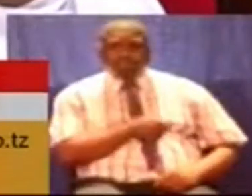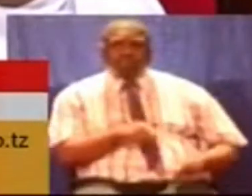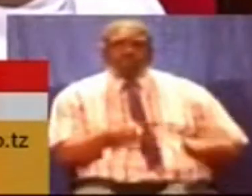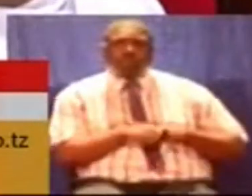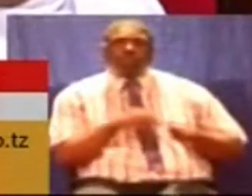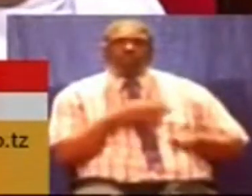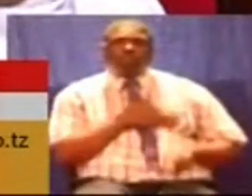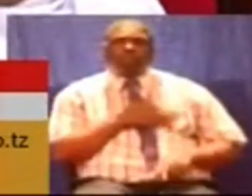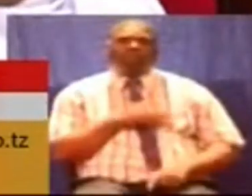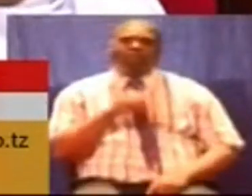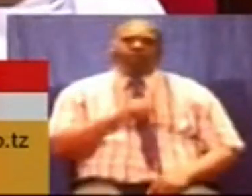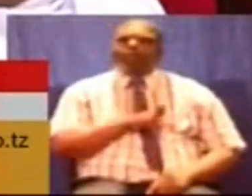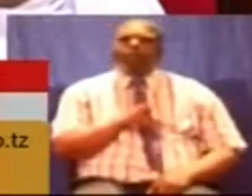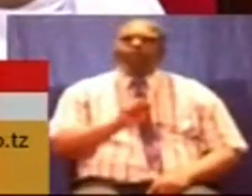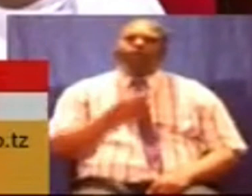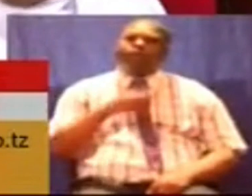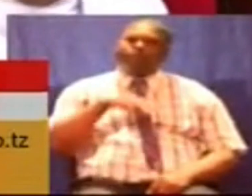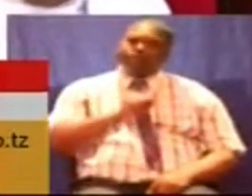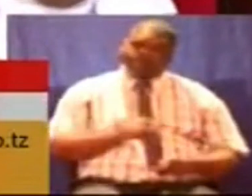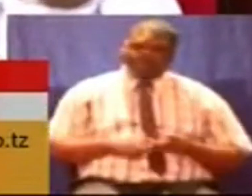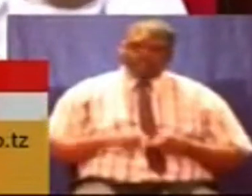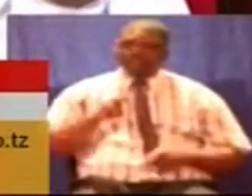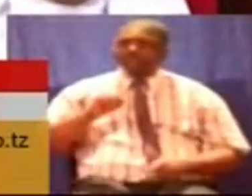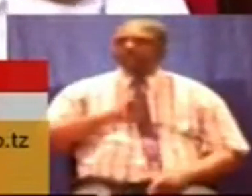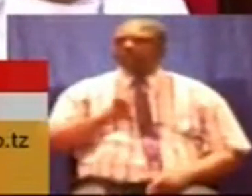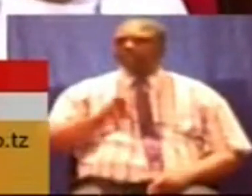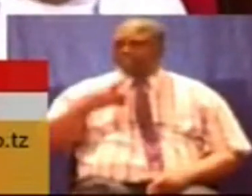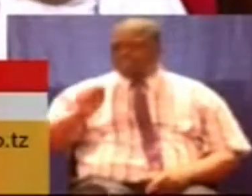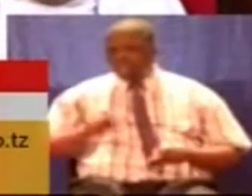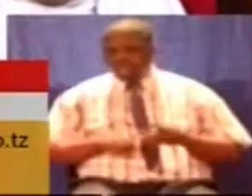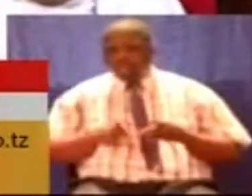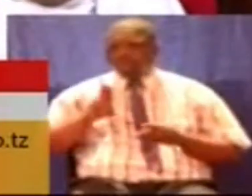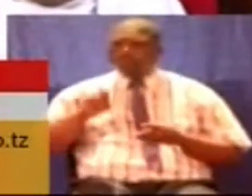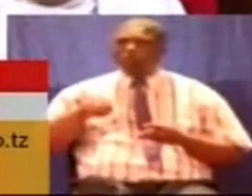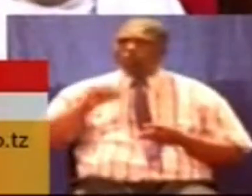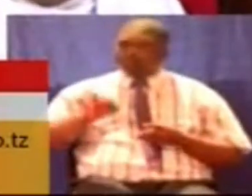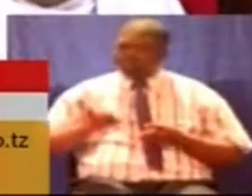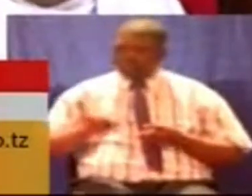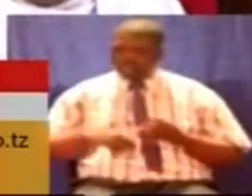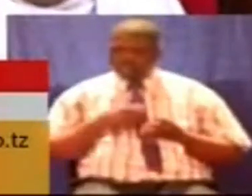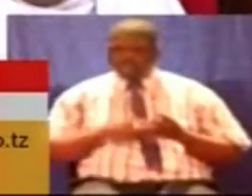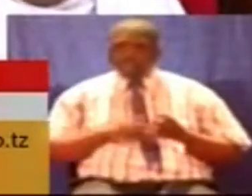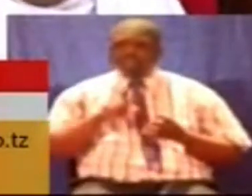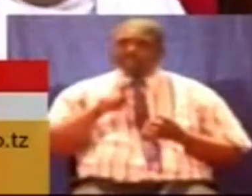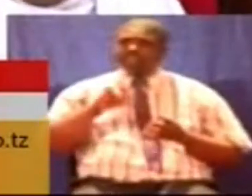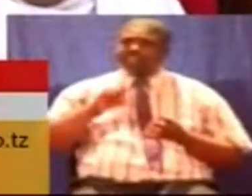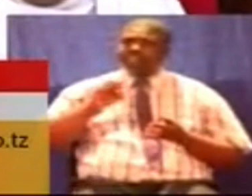mdogo wangu Jenisa Mwagama, Mboni Muhita, Umi Mwalimu, Mariam